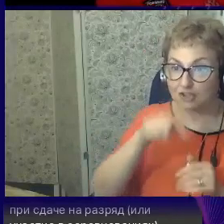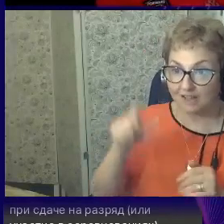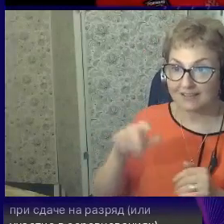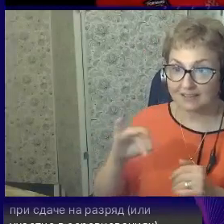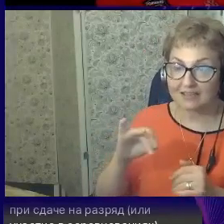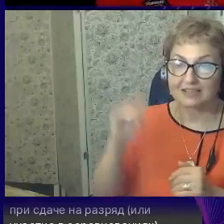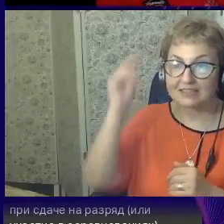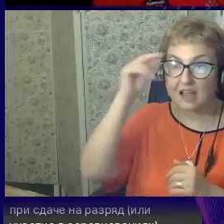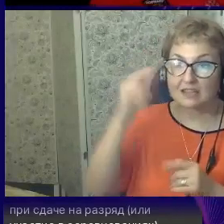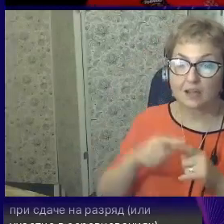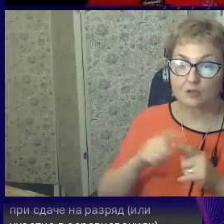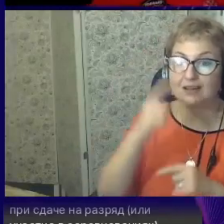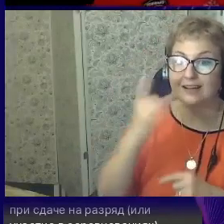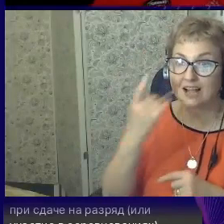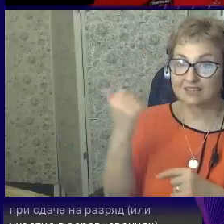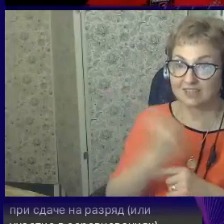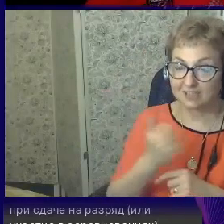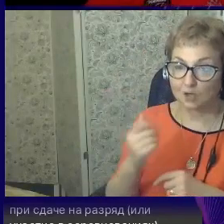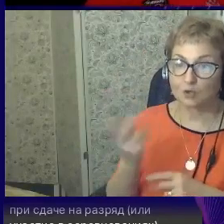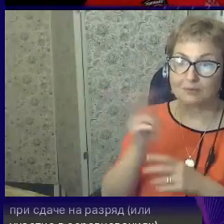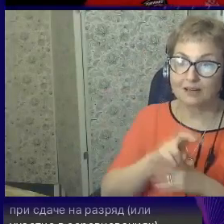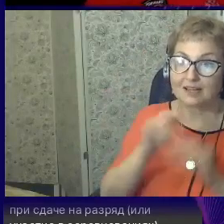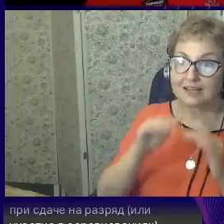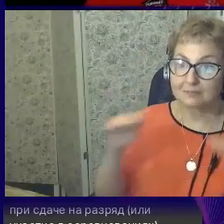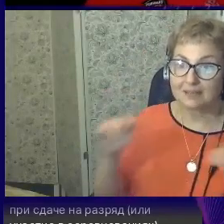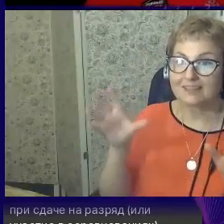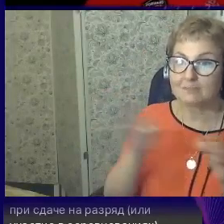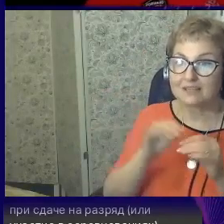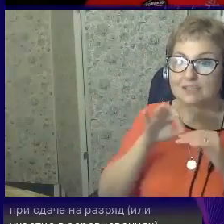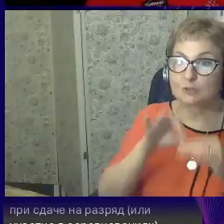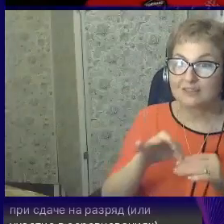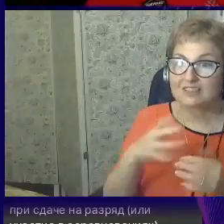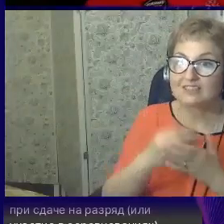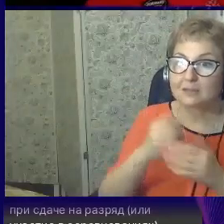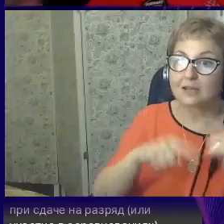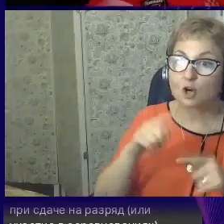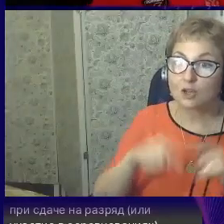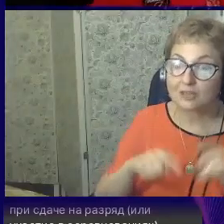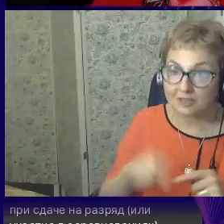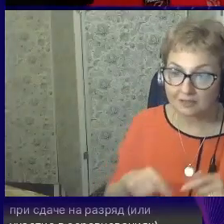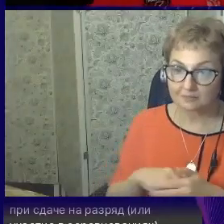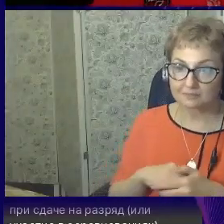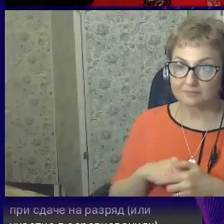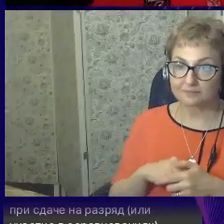на занятия, которые проводили один раз в неделю, приходили ребята в сопровождении со своими родителями.